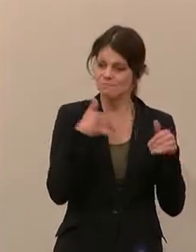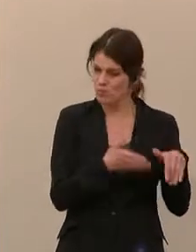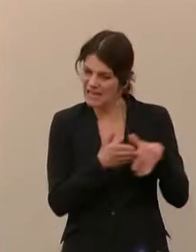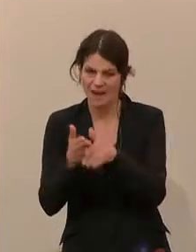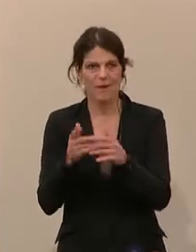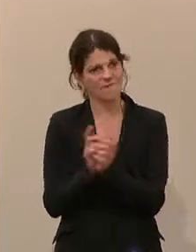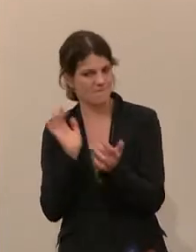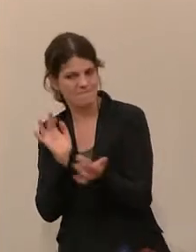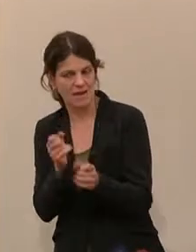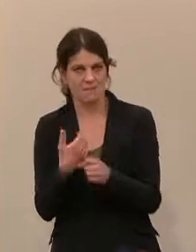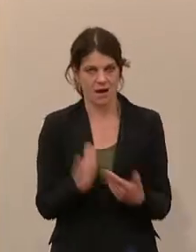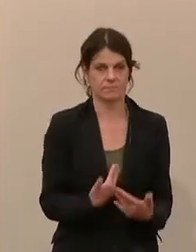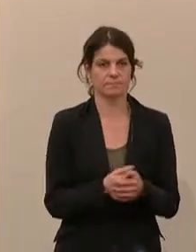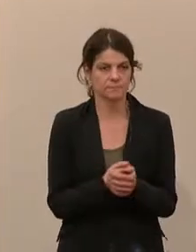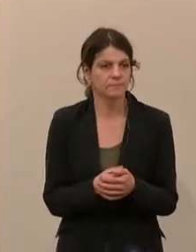gegenzusteuern.